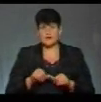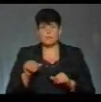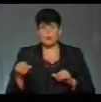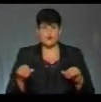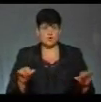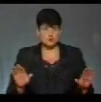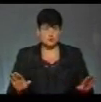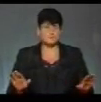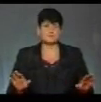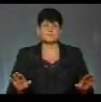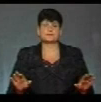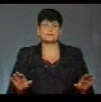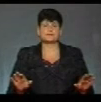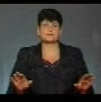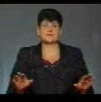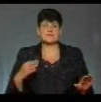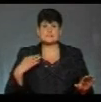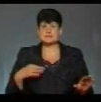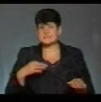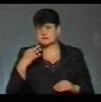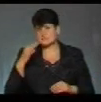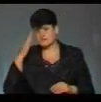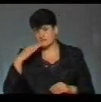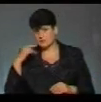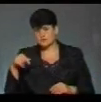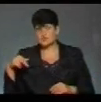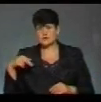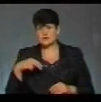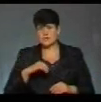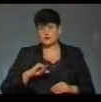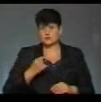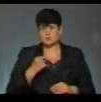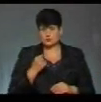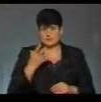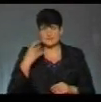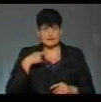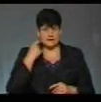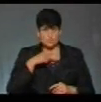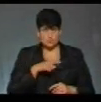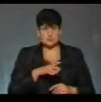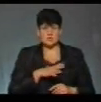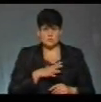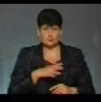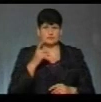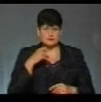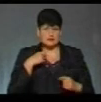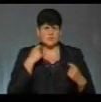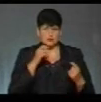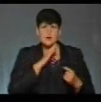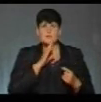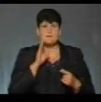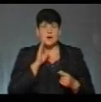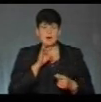скажімо так, син сказав батькові, що йде до товариша на день народження, і був в цей час на дню народження. Мама про